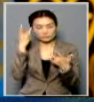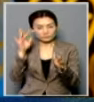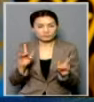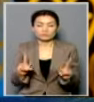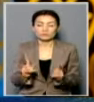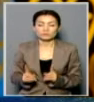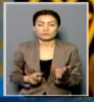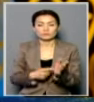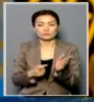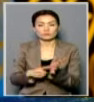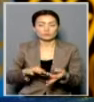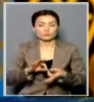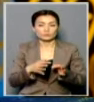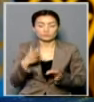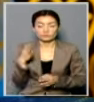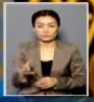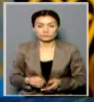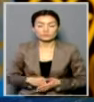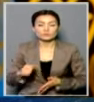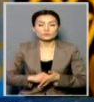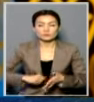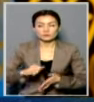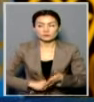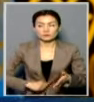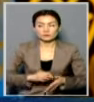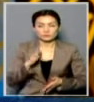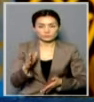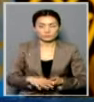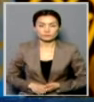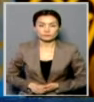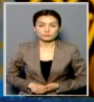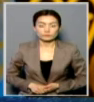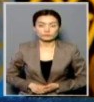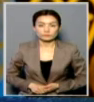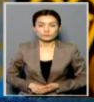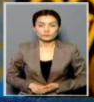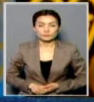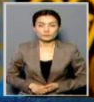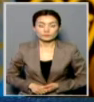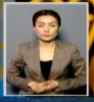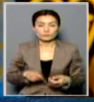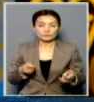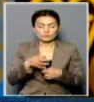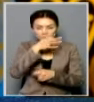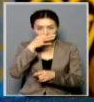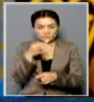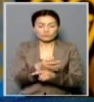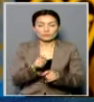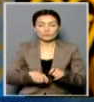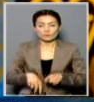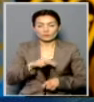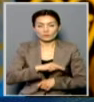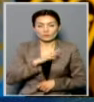говорить более конкретно причина уже будет выяснять уже наше ведомство то есть департамент по чрезвычайным ситуациям